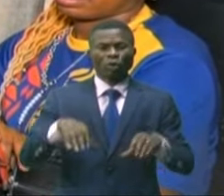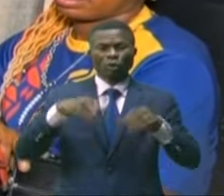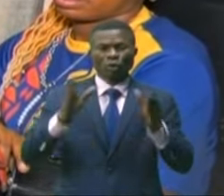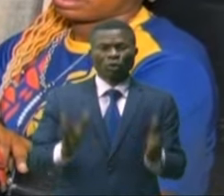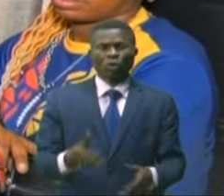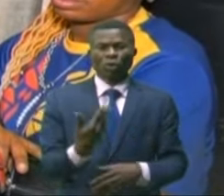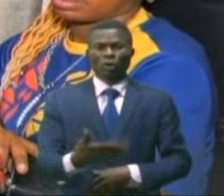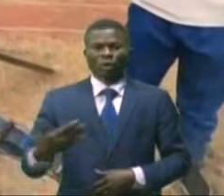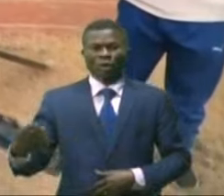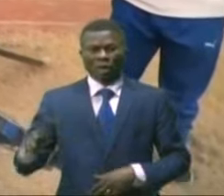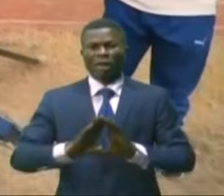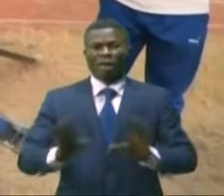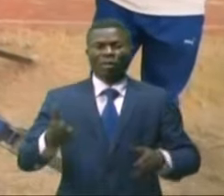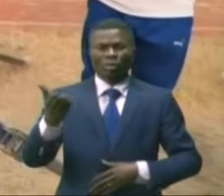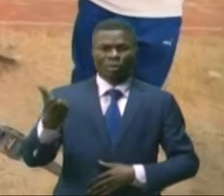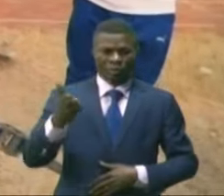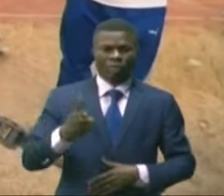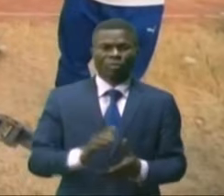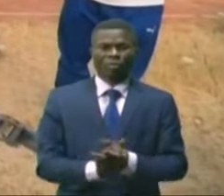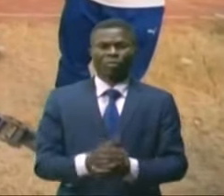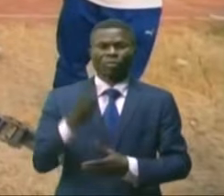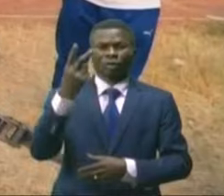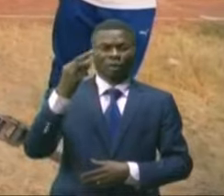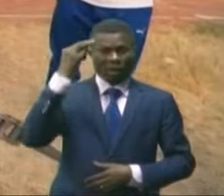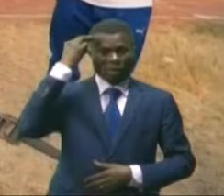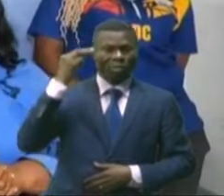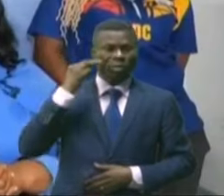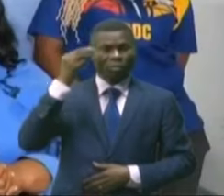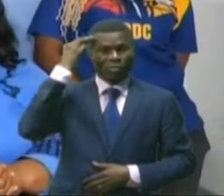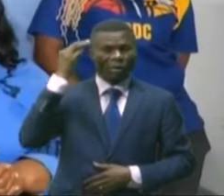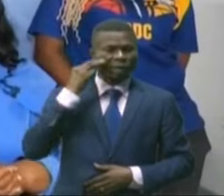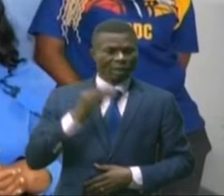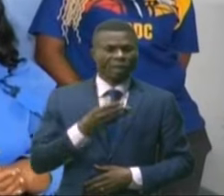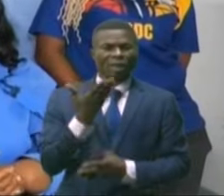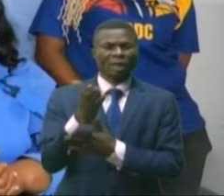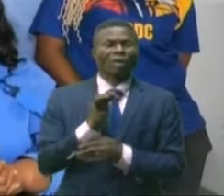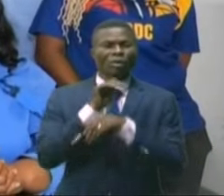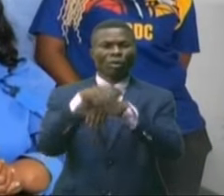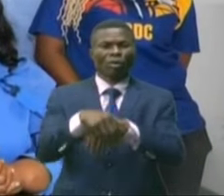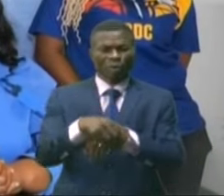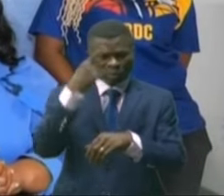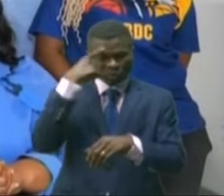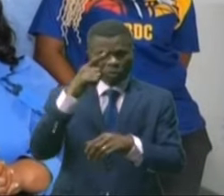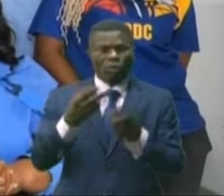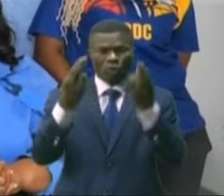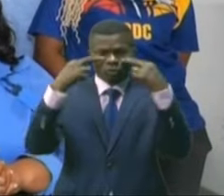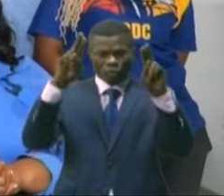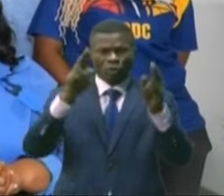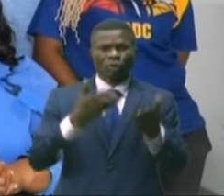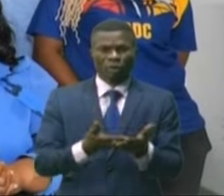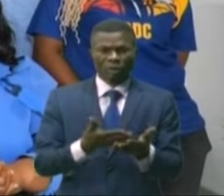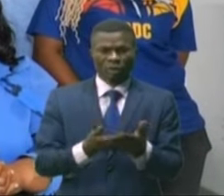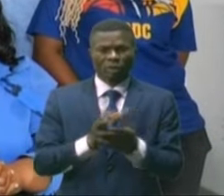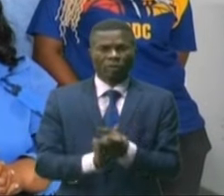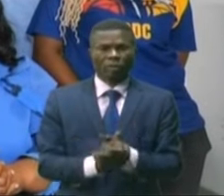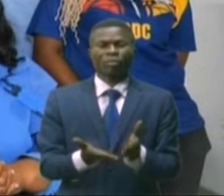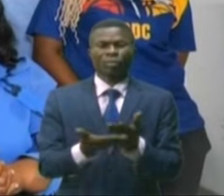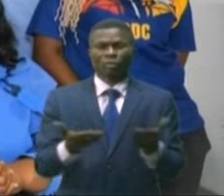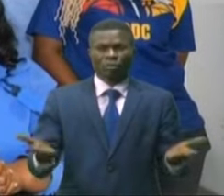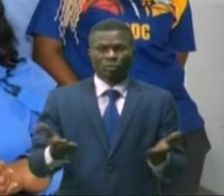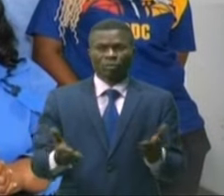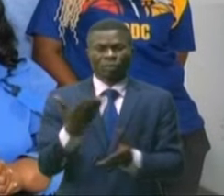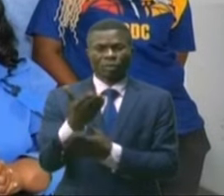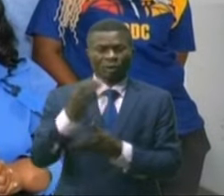en équipement adapté. Les deux membres du gouvernement ont promis leur implication pour aboutir ces dossiers. Selon la vision du président de